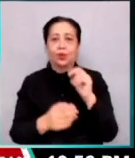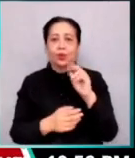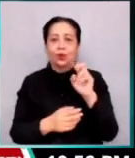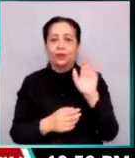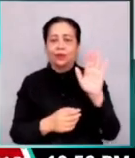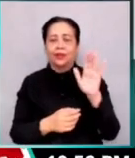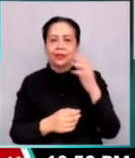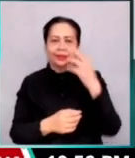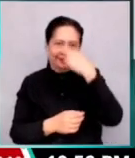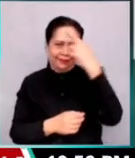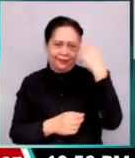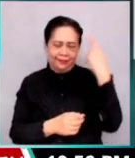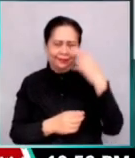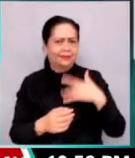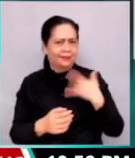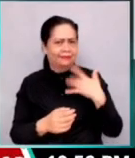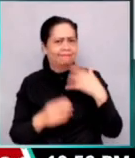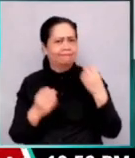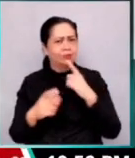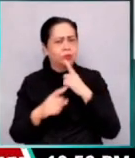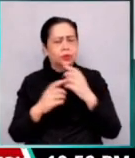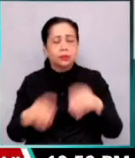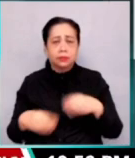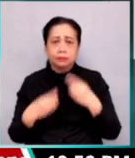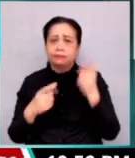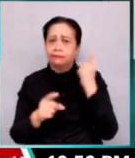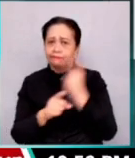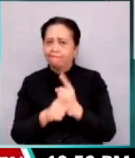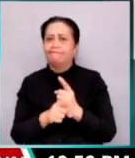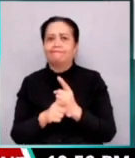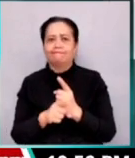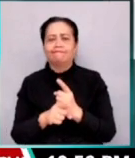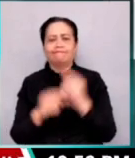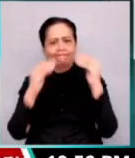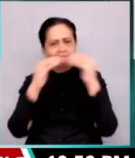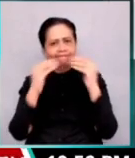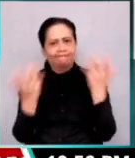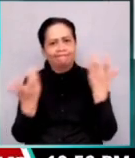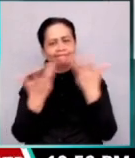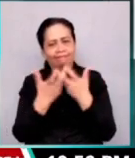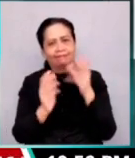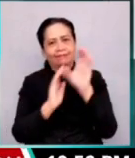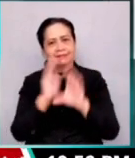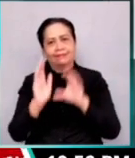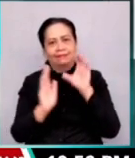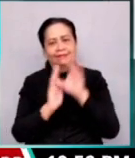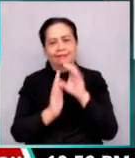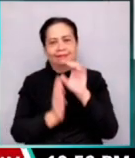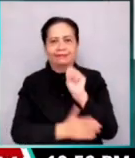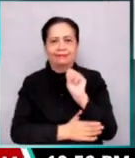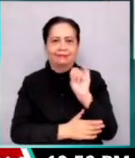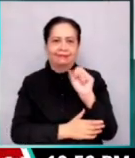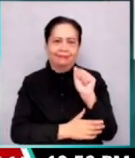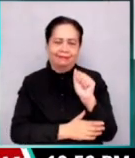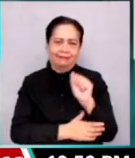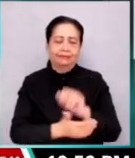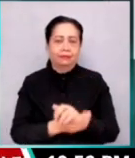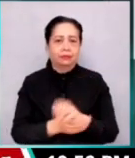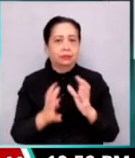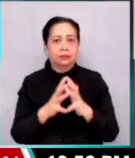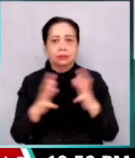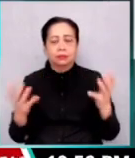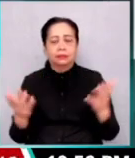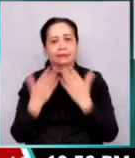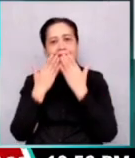ng netizens, talagang nabigyan ni Andrea ng hustisya ang karakter ni Sisa. Labis naman ang pasasalamat